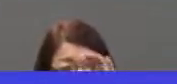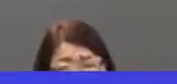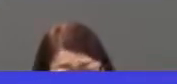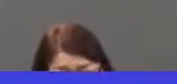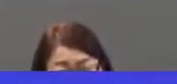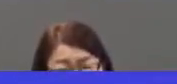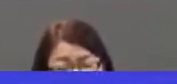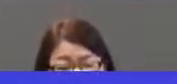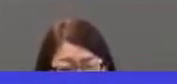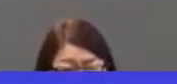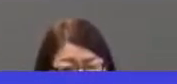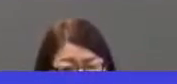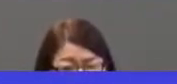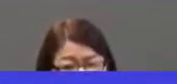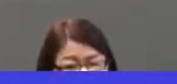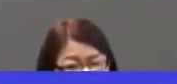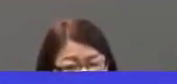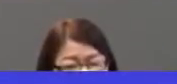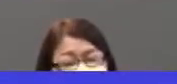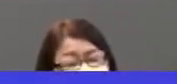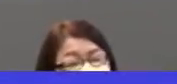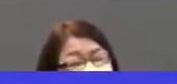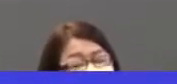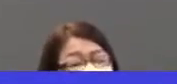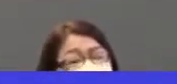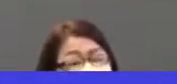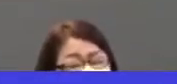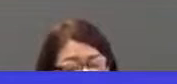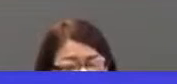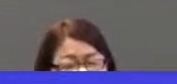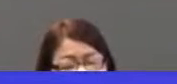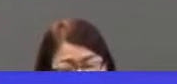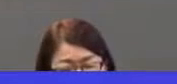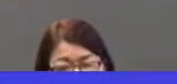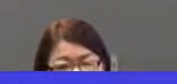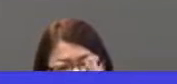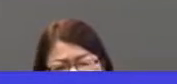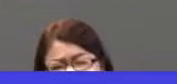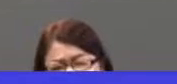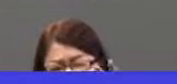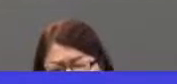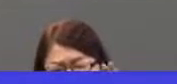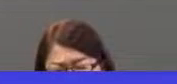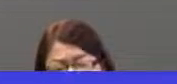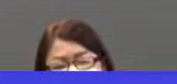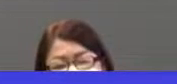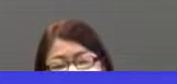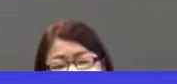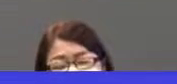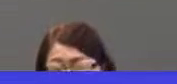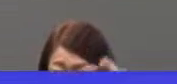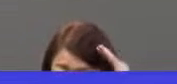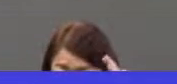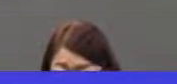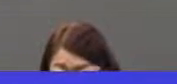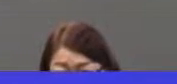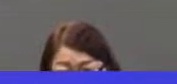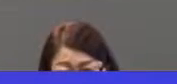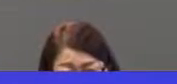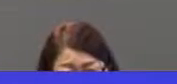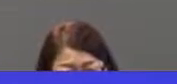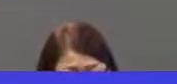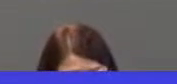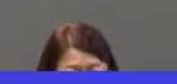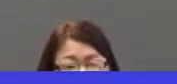ปไหนนะไม่ได้หนีไปไหนแล้วก็นั่นแหละครับก็อยู่ที่ปราจีนบุรีตลอดเวลาวันนี้ก็เลยมามอบตัวที่สำนักงานอัย